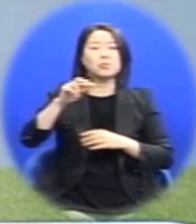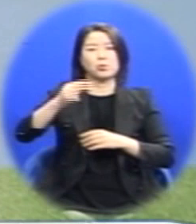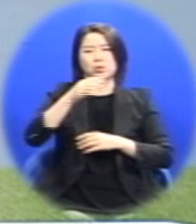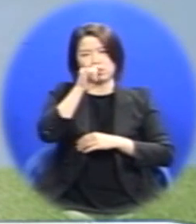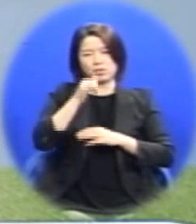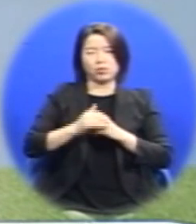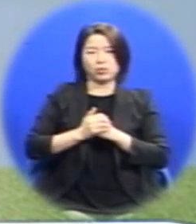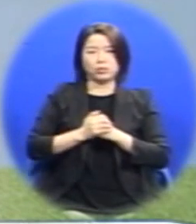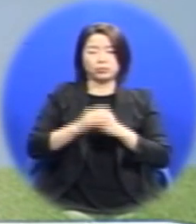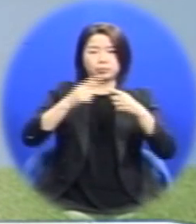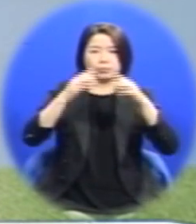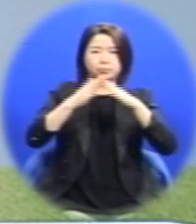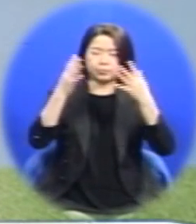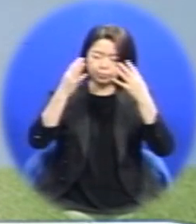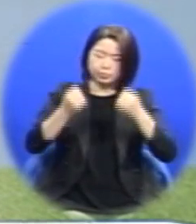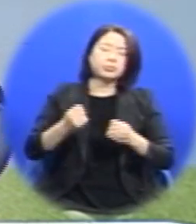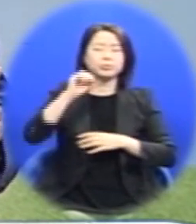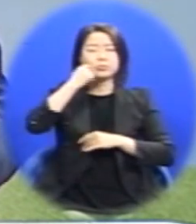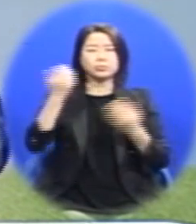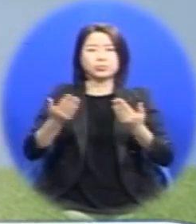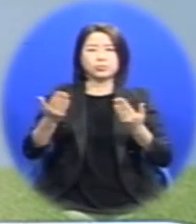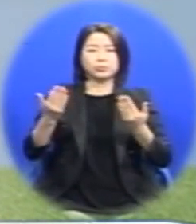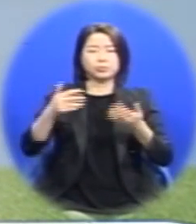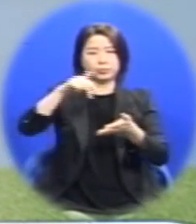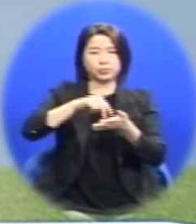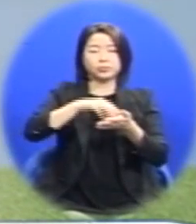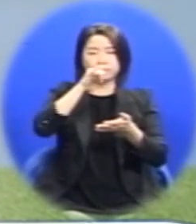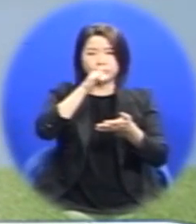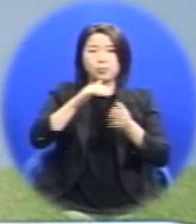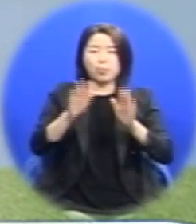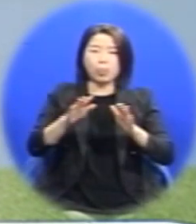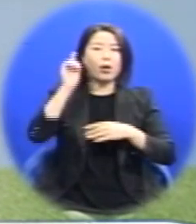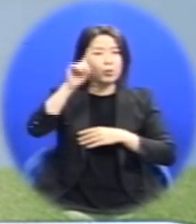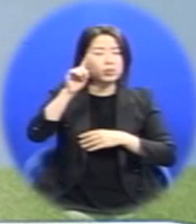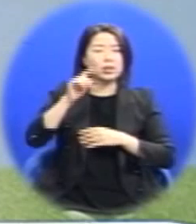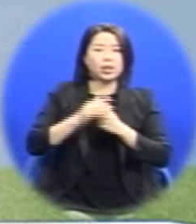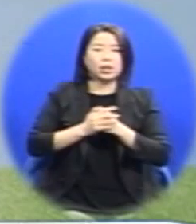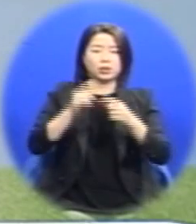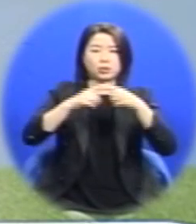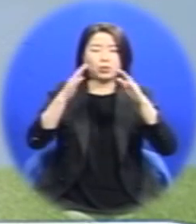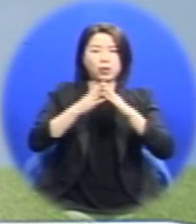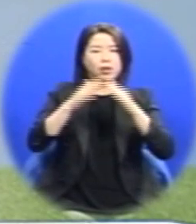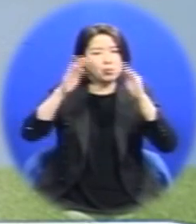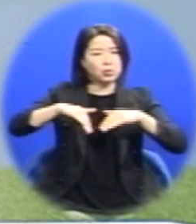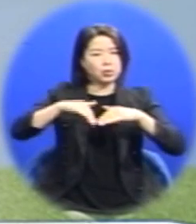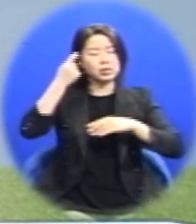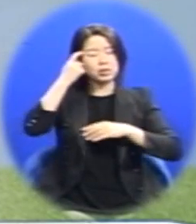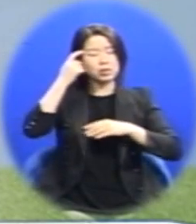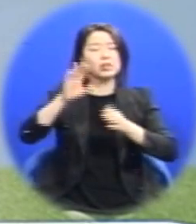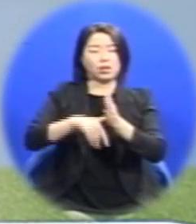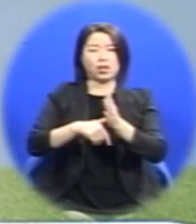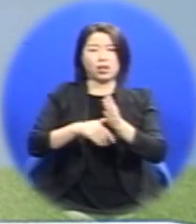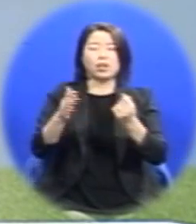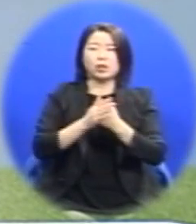계셨어. 교회가 얼마나 어려운 일에 처했는지, 정말 오늘 내일 이 교회 견뎌낼 수 있을까?